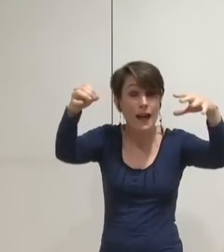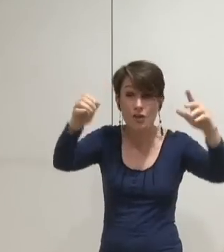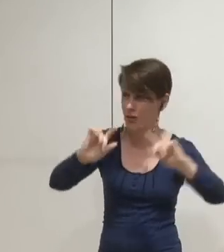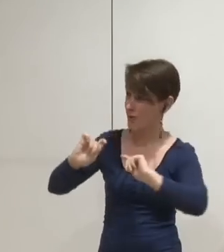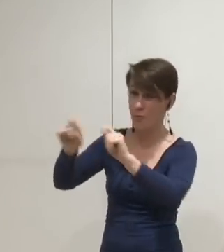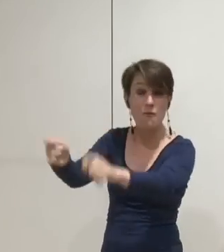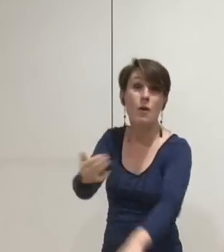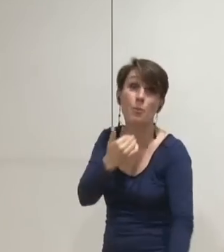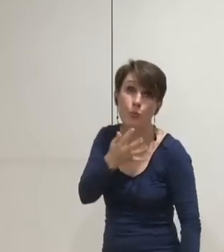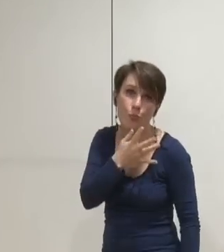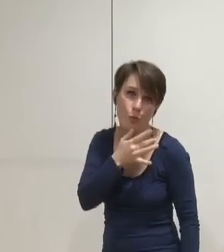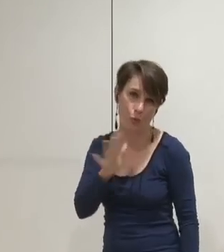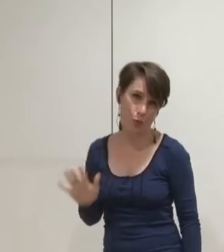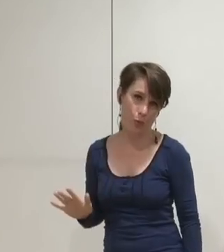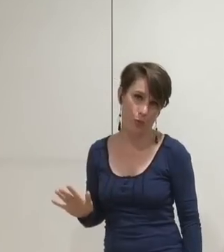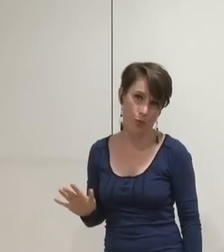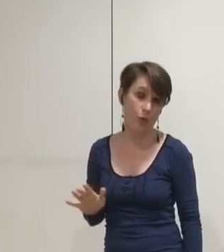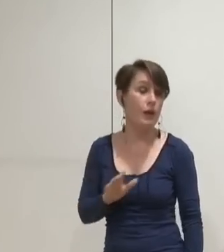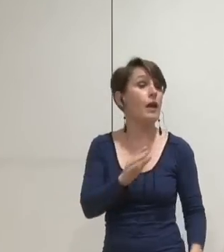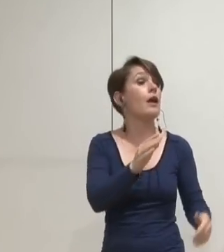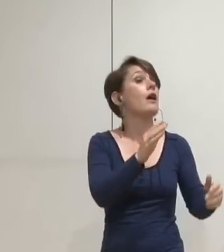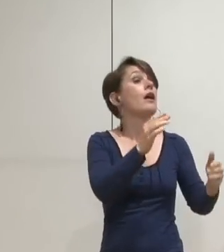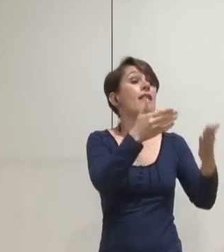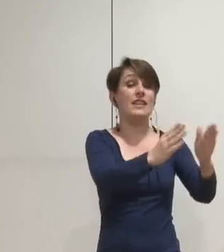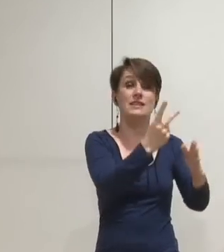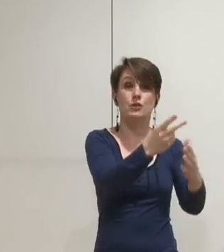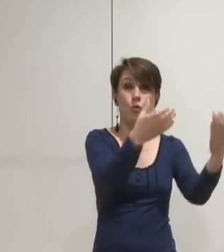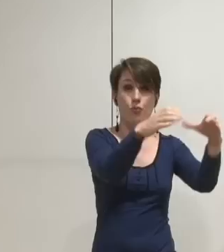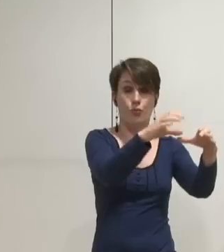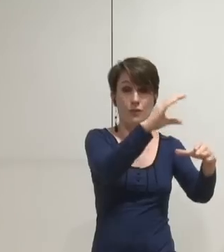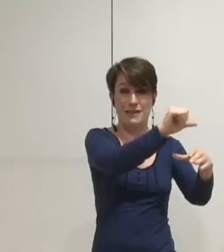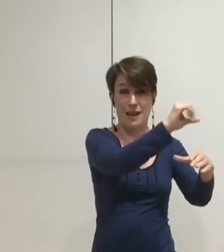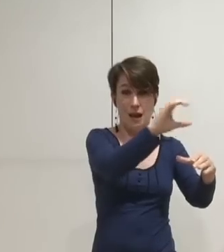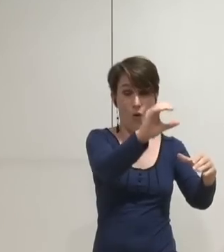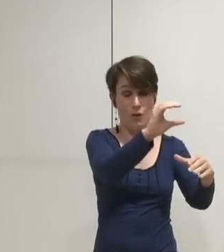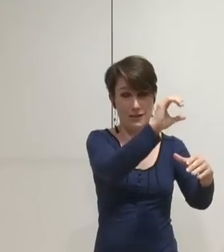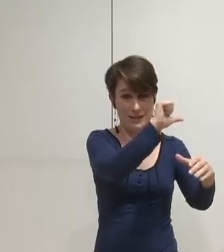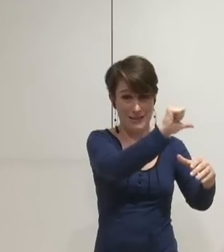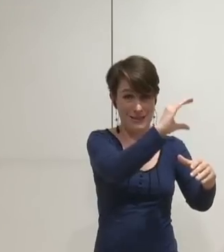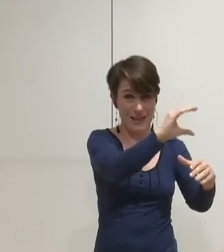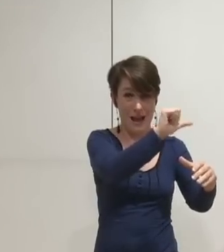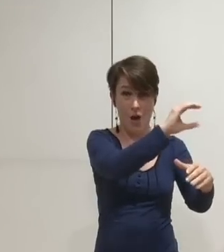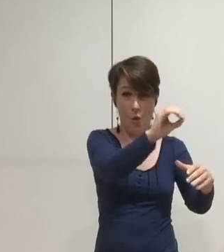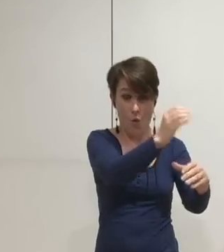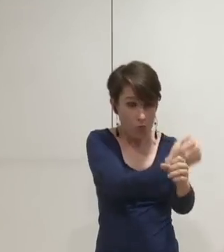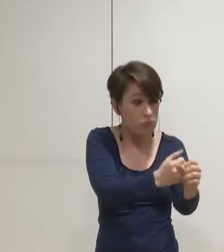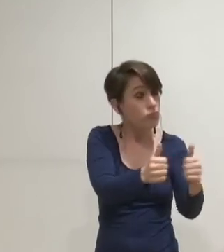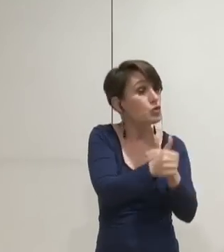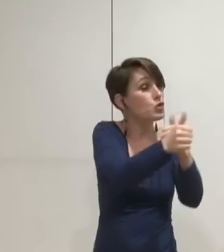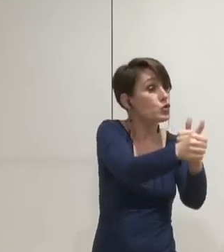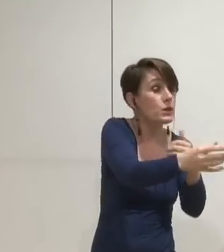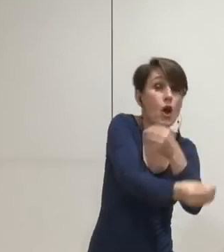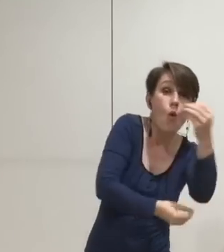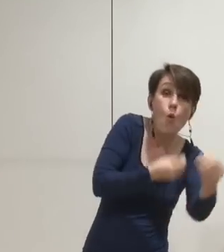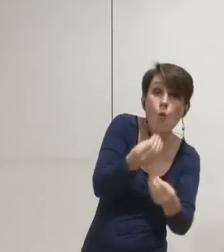soit nous appliquions la décision de la CAO soit nous mettions en place une régie municipale à laquelle nous avons proposé